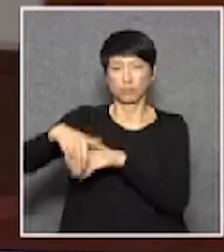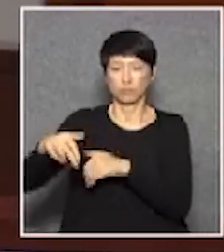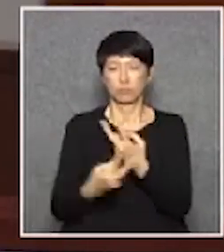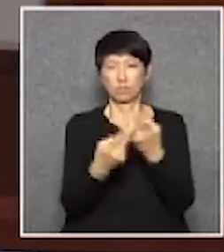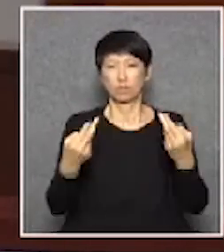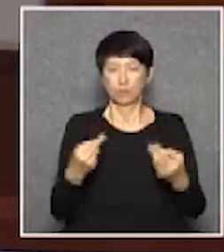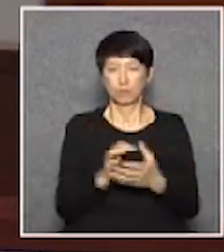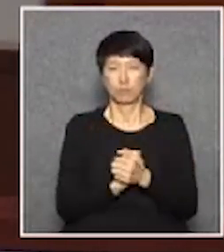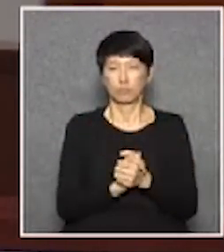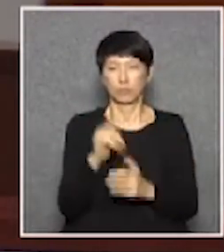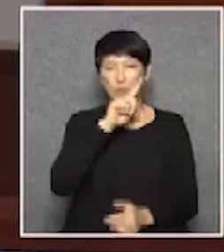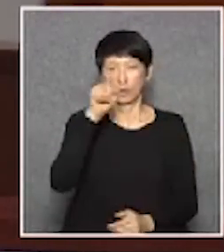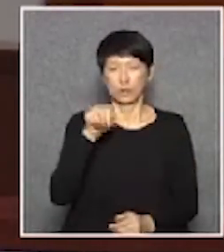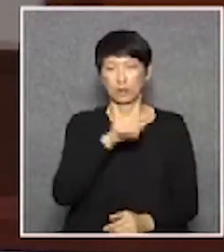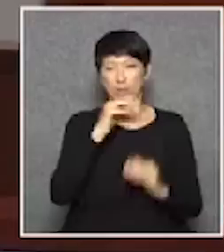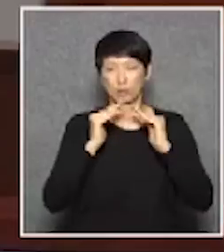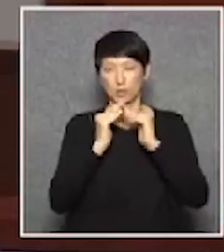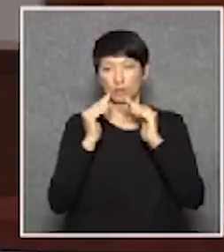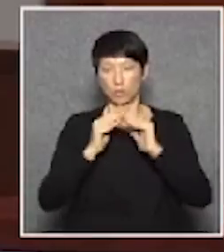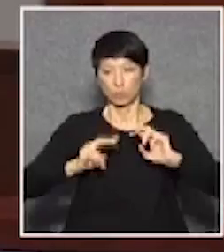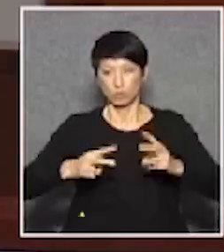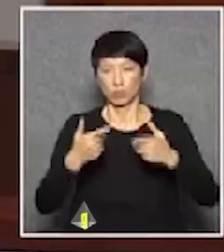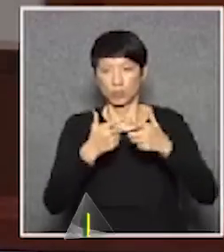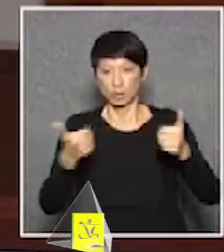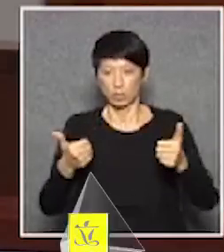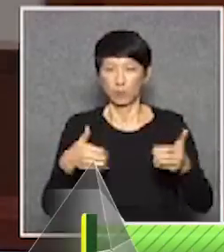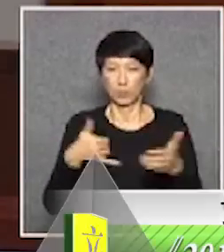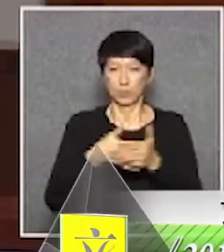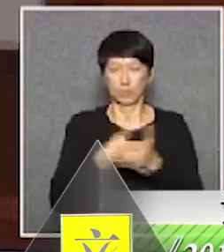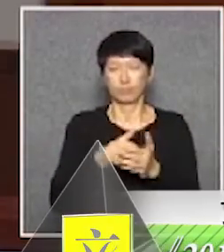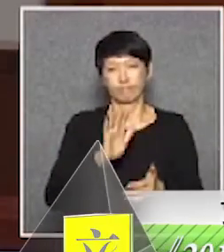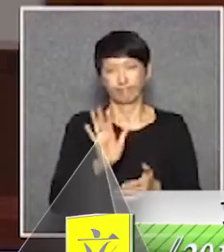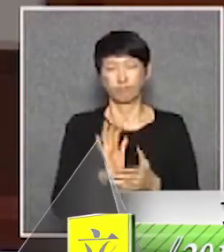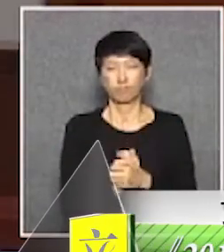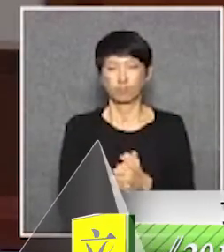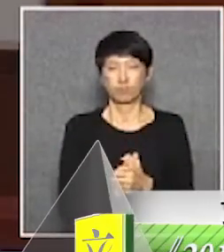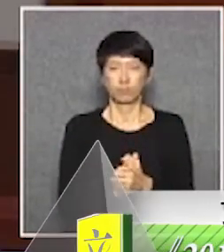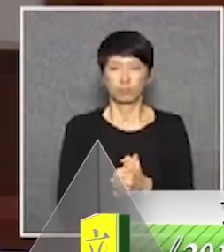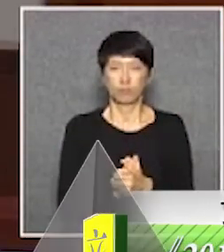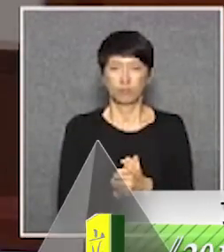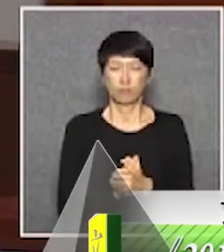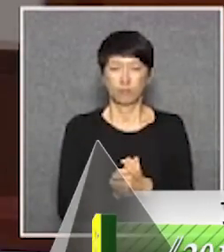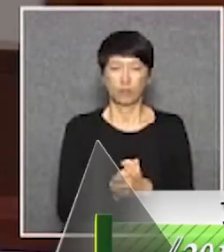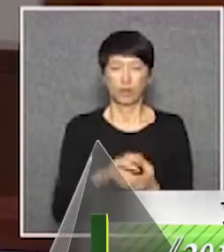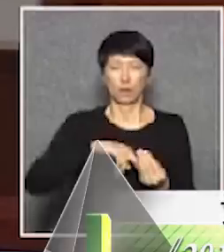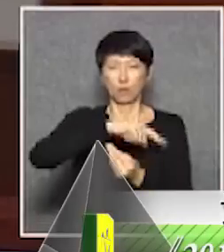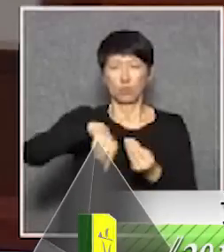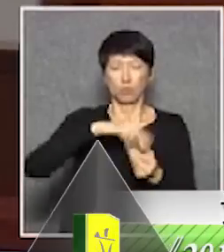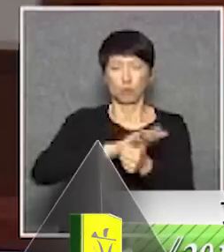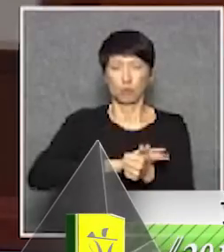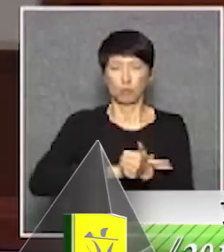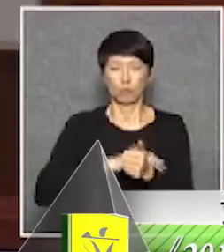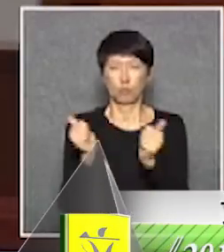對不能興建丁屋，只要發展規模適度，就唔會受到無理阻撓。咁亦都有一個環保團體地球之友咧，就話